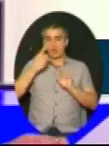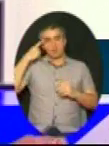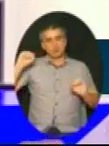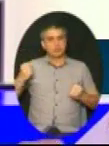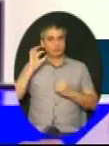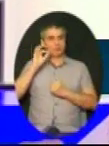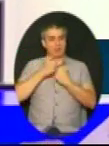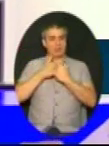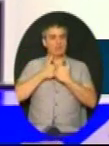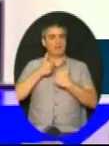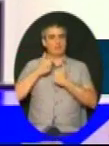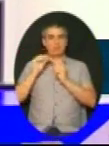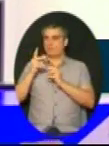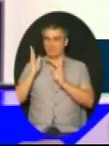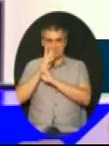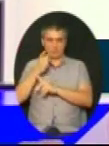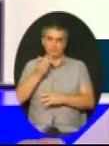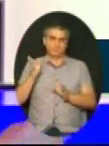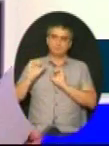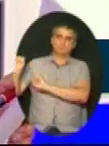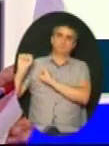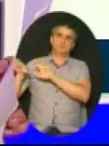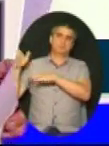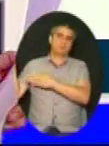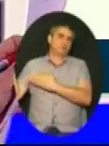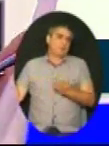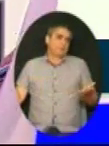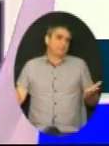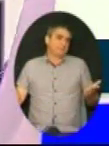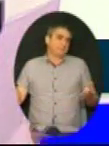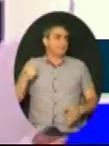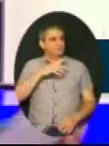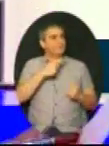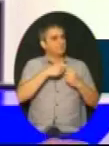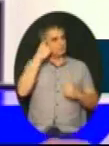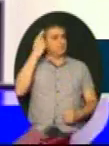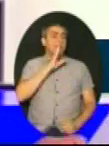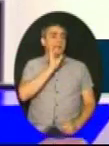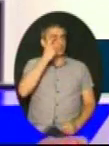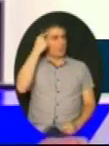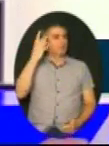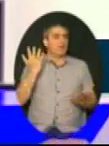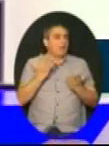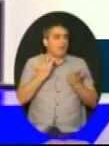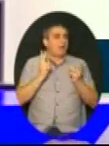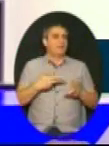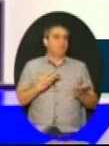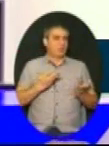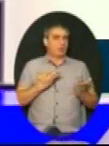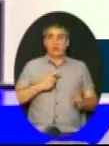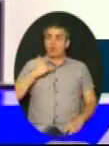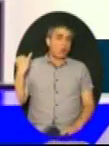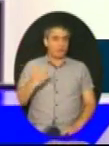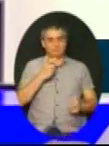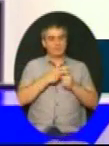היוזמות של ההתמודדות עם גל הטרור, הם הלכו עם הממשלה, שיכול להיות ש... זה גם בעיה של אג'נדה, זה גם בעיה של אג'נדה. איך אפשר כשכל